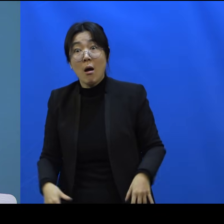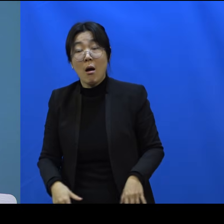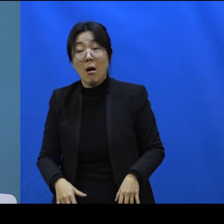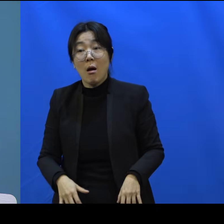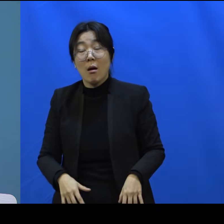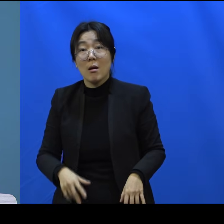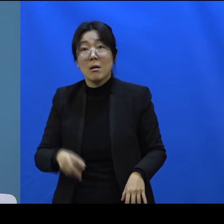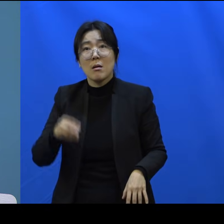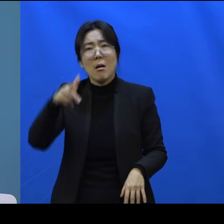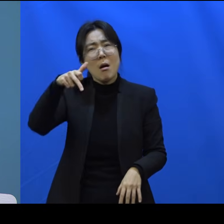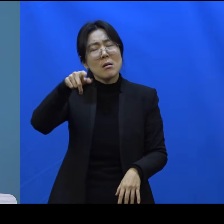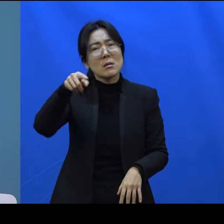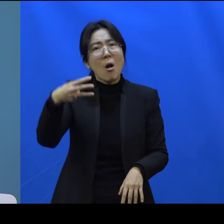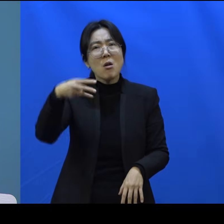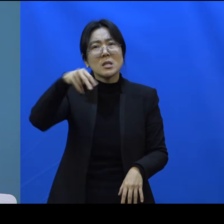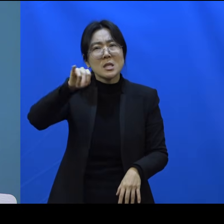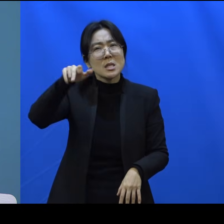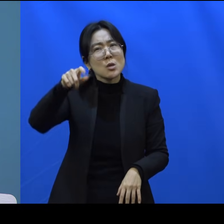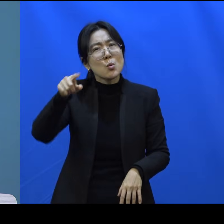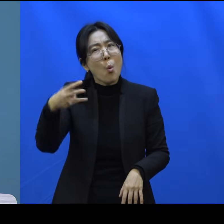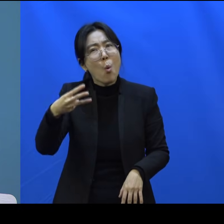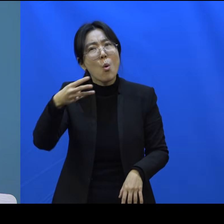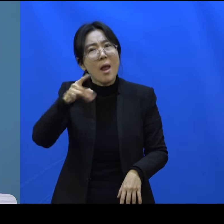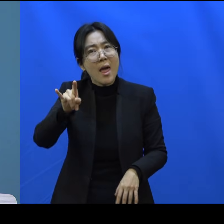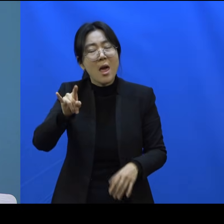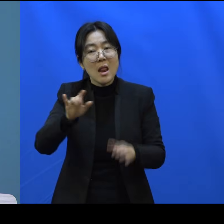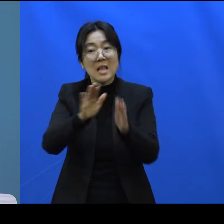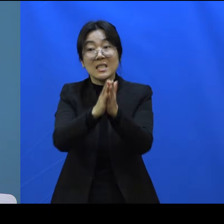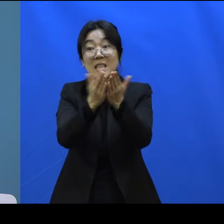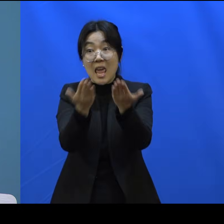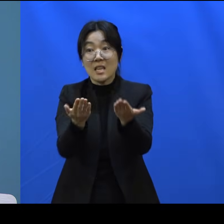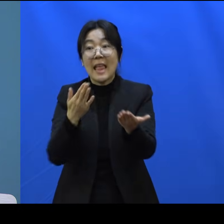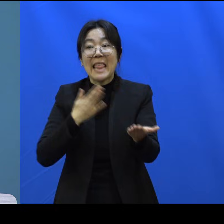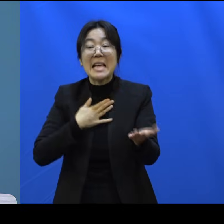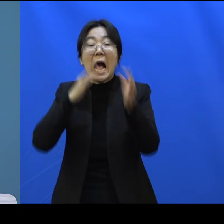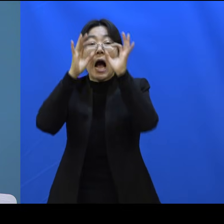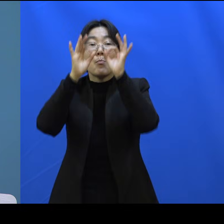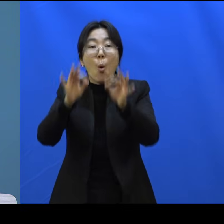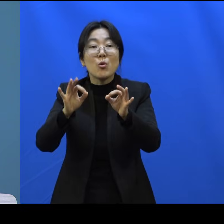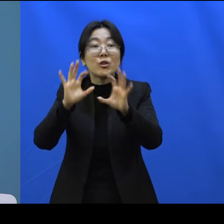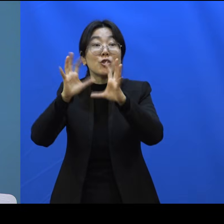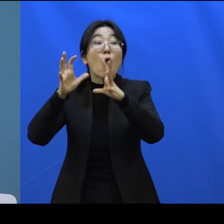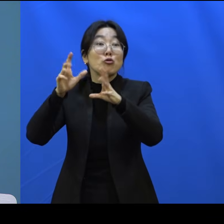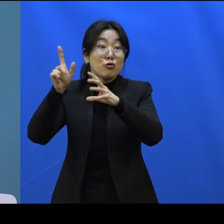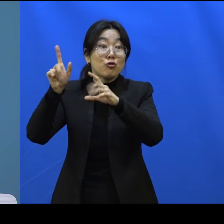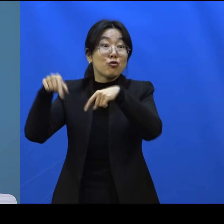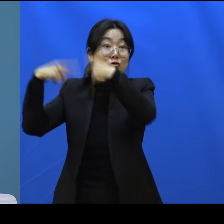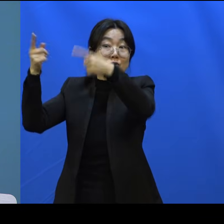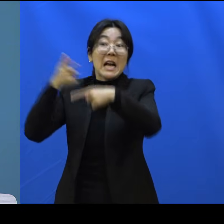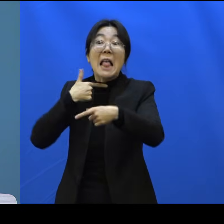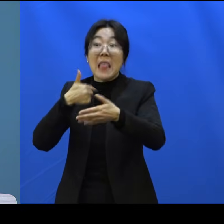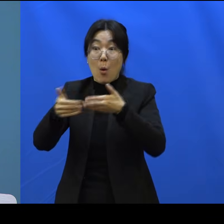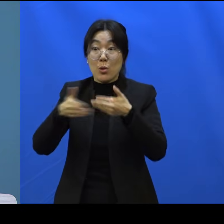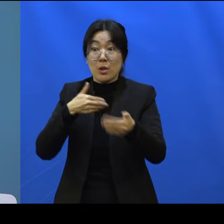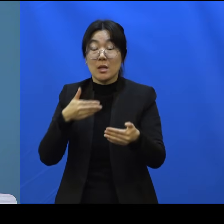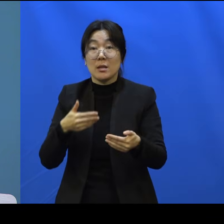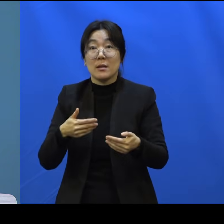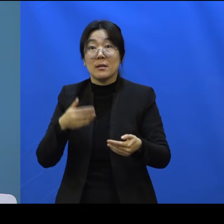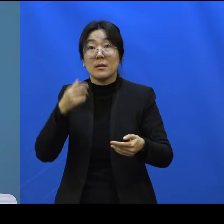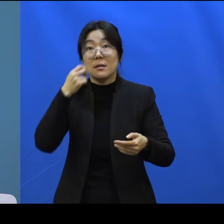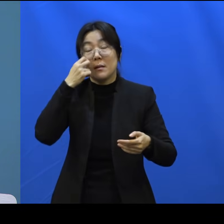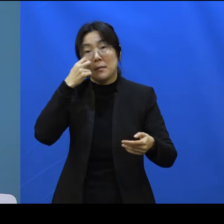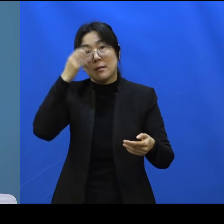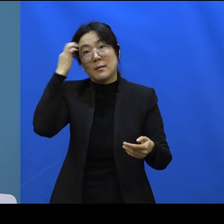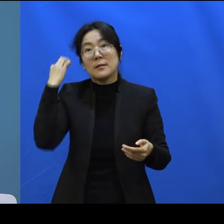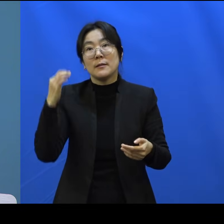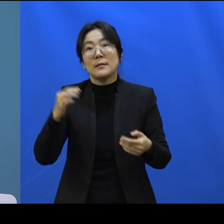폴시콜레라는 사람이 있었어요. 폴시콜레라고. 내가 본 천국이라 책이 많이 팔려서 그때 한때 오래됐는데, 펩시콜라라고 이름이 잘